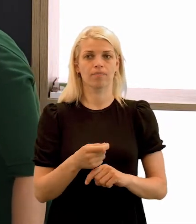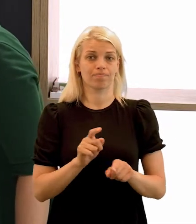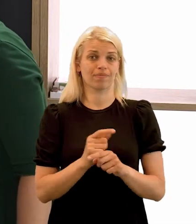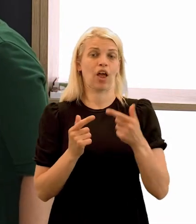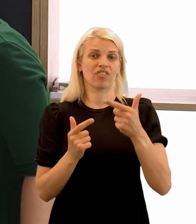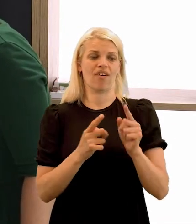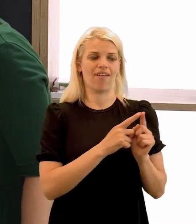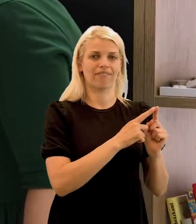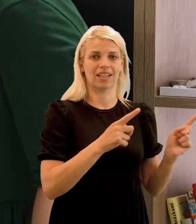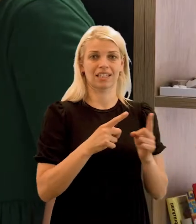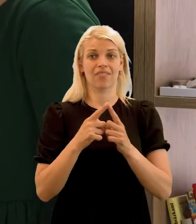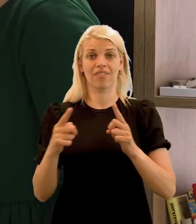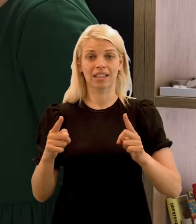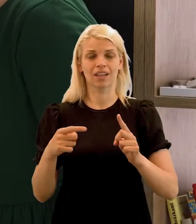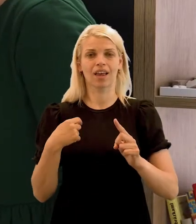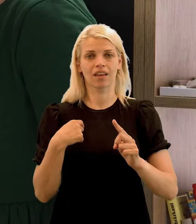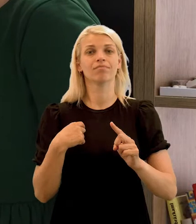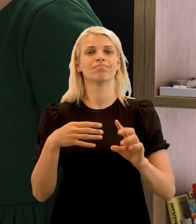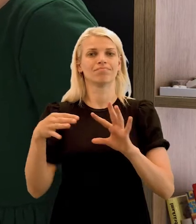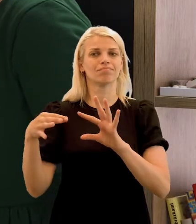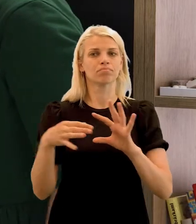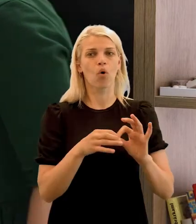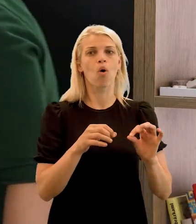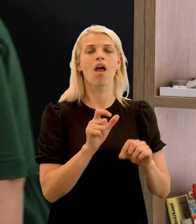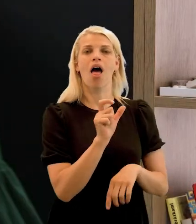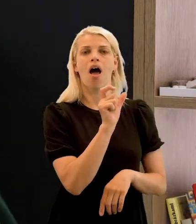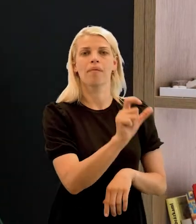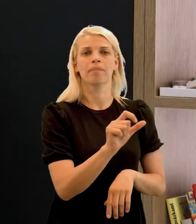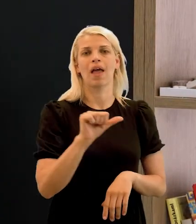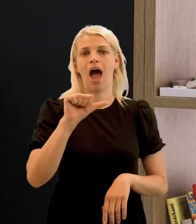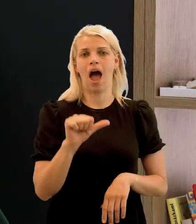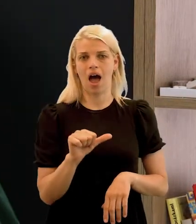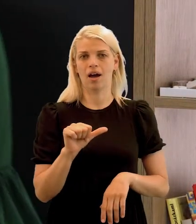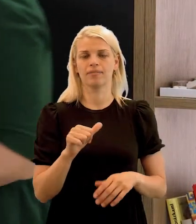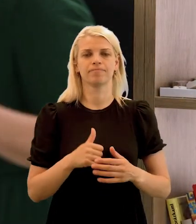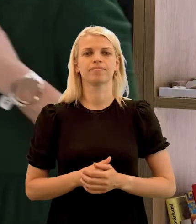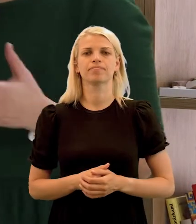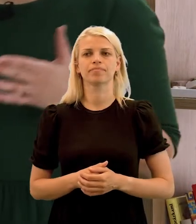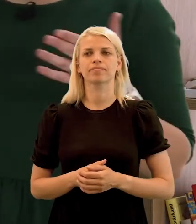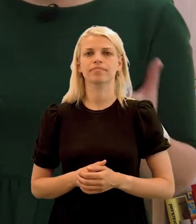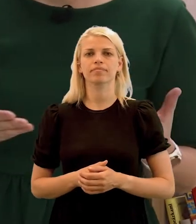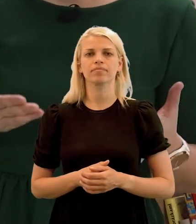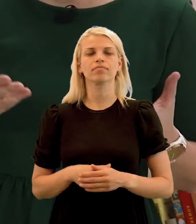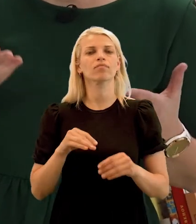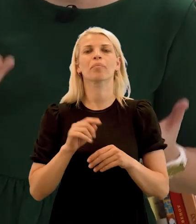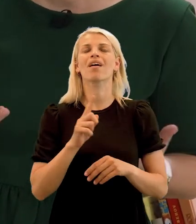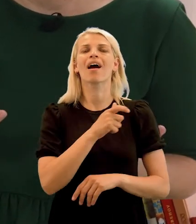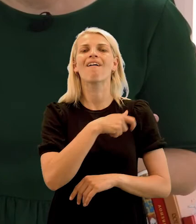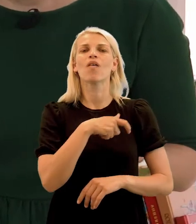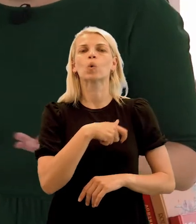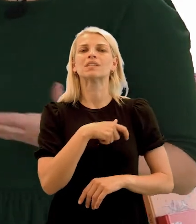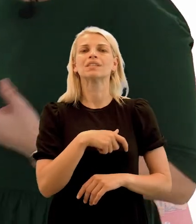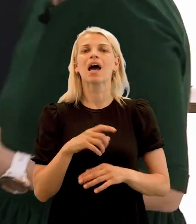Tieto dve vety som spojila spojkou a. Aká je teda funkcia